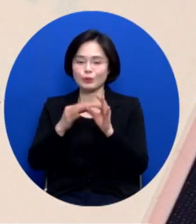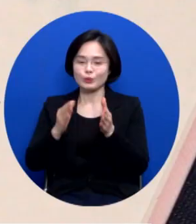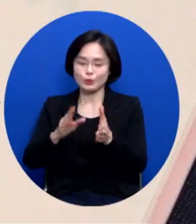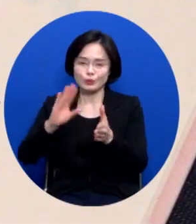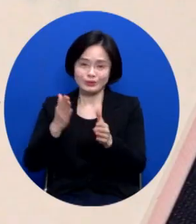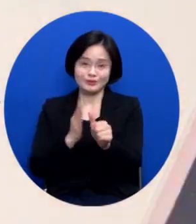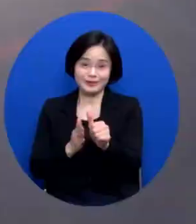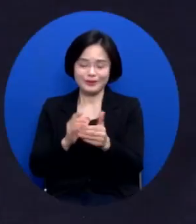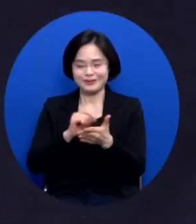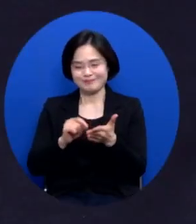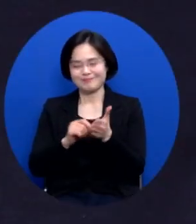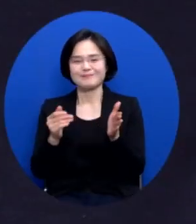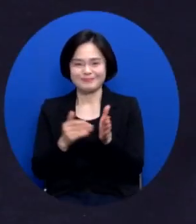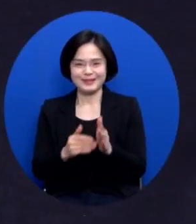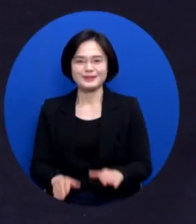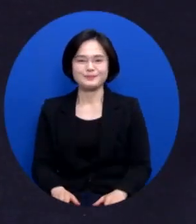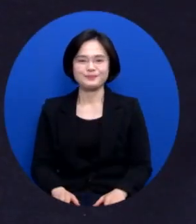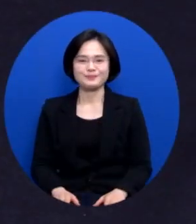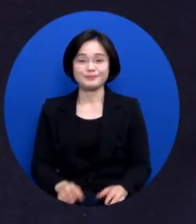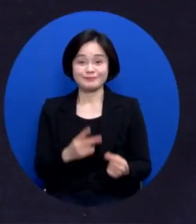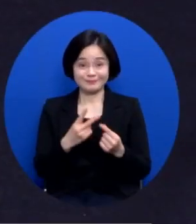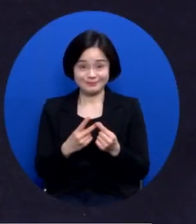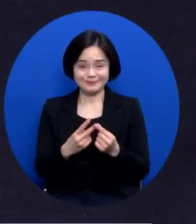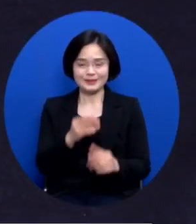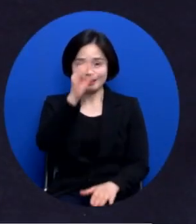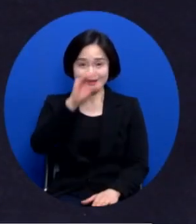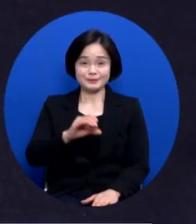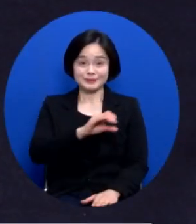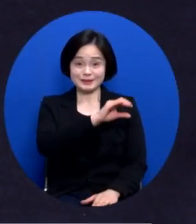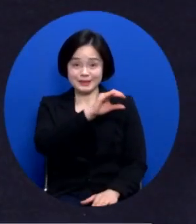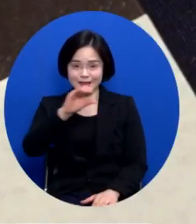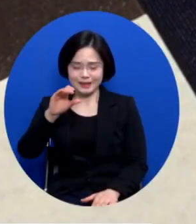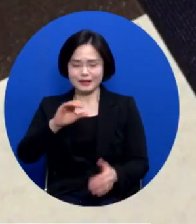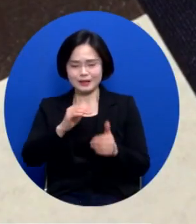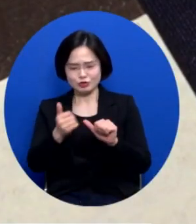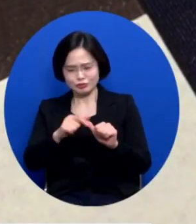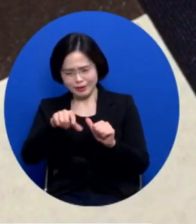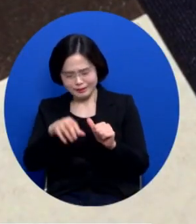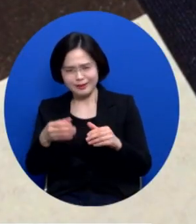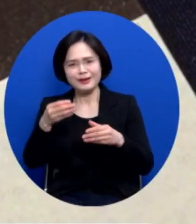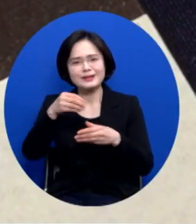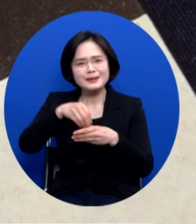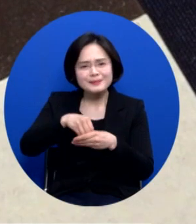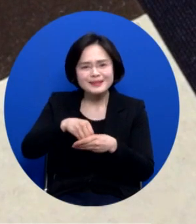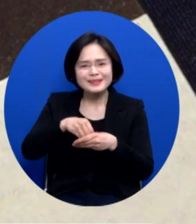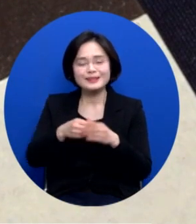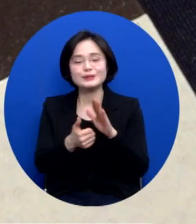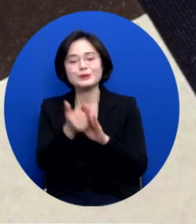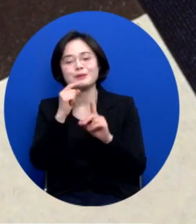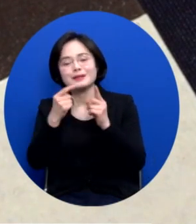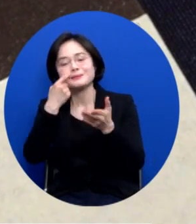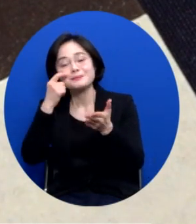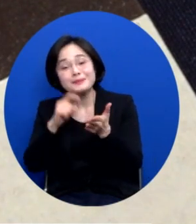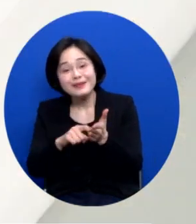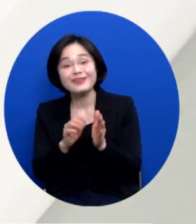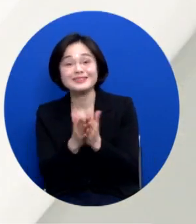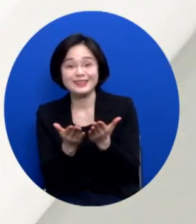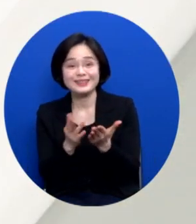권면합니다. 십자가 죽음에 담긴 소망의 말씀을 발견하는 책 예수님의